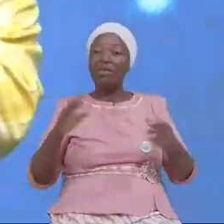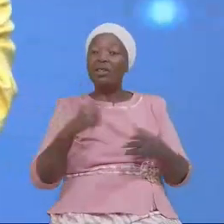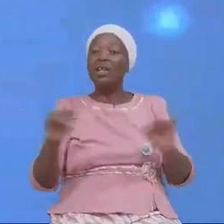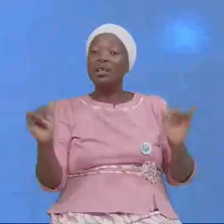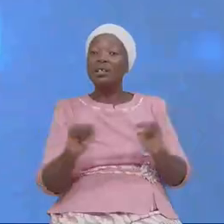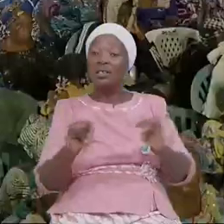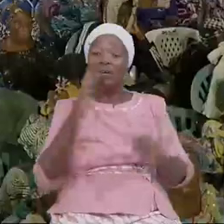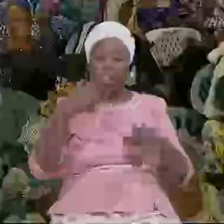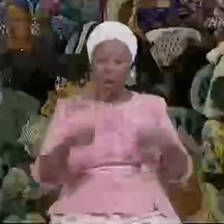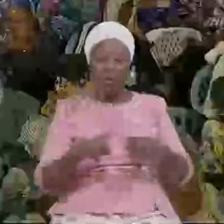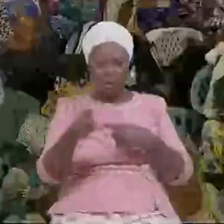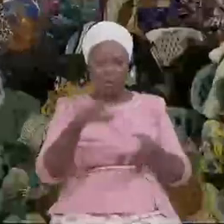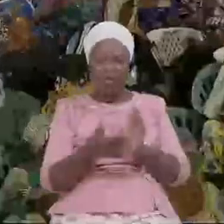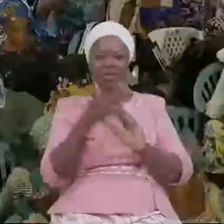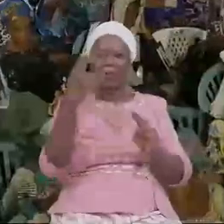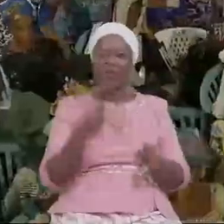même chose vous arrivera.